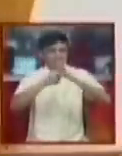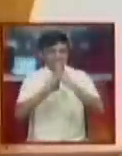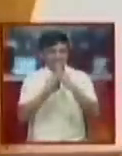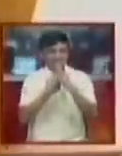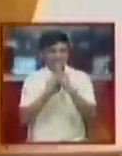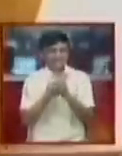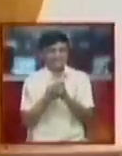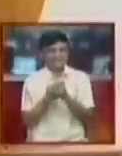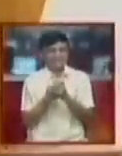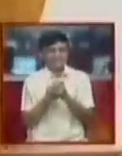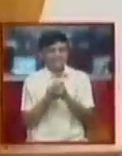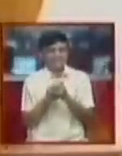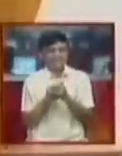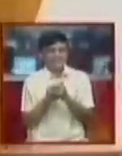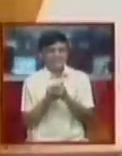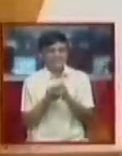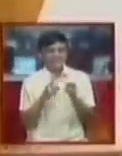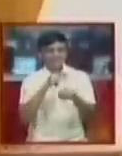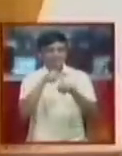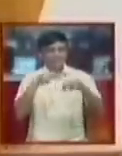mandato.